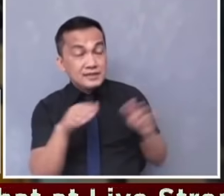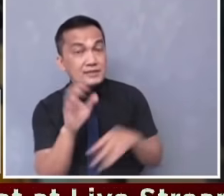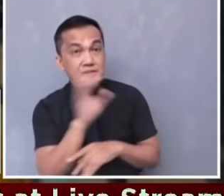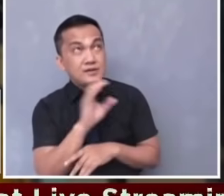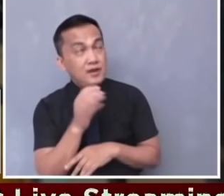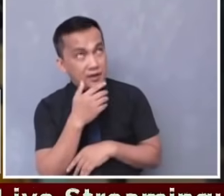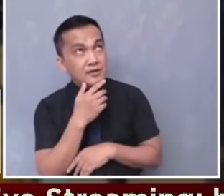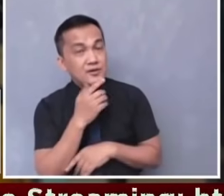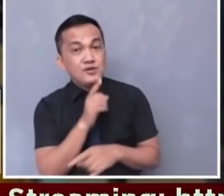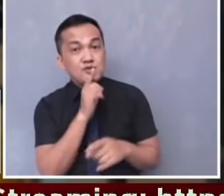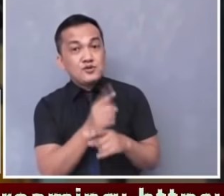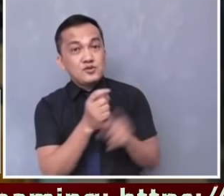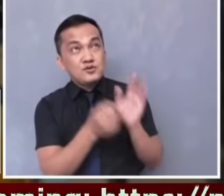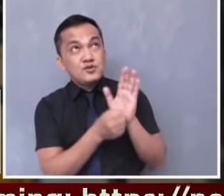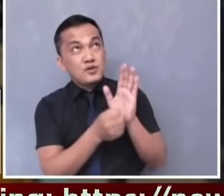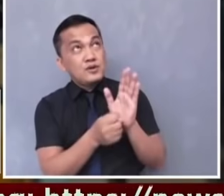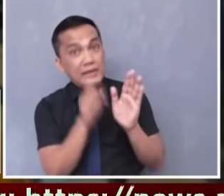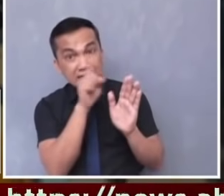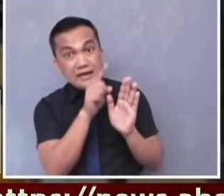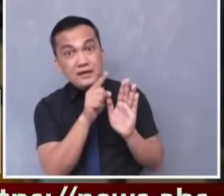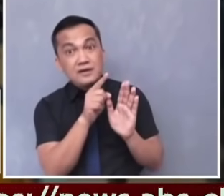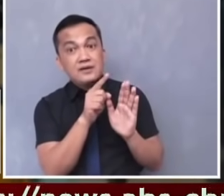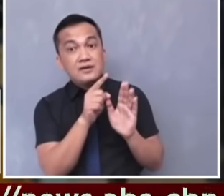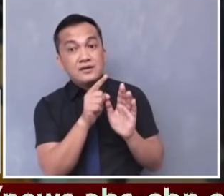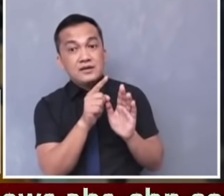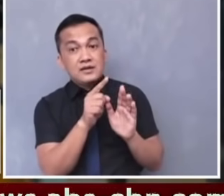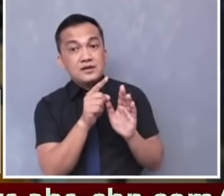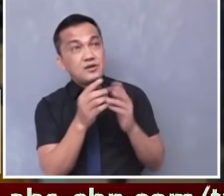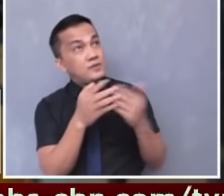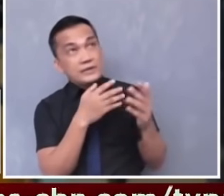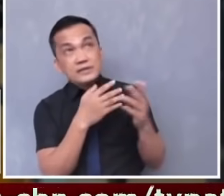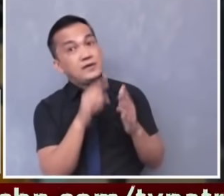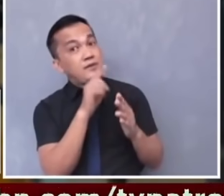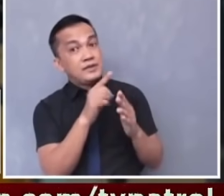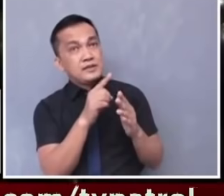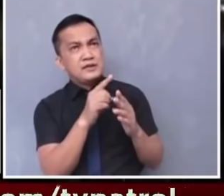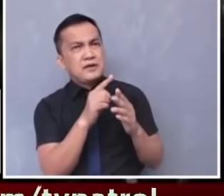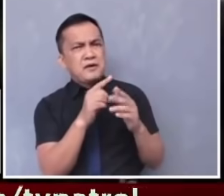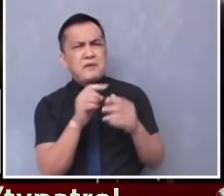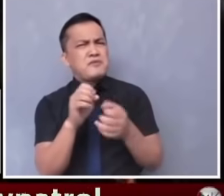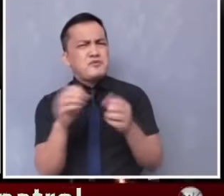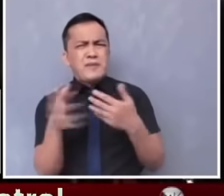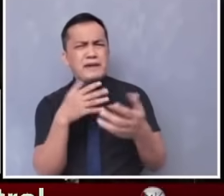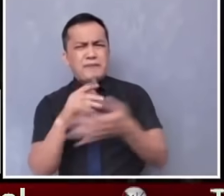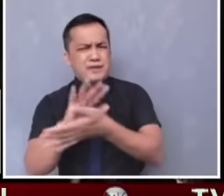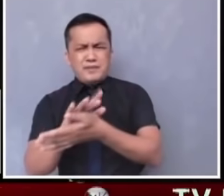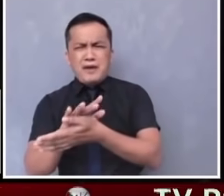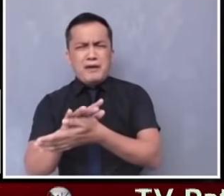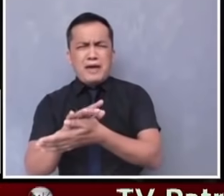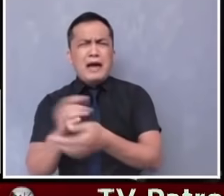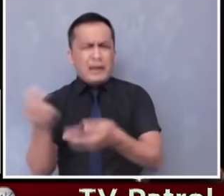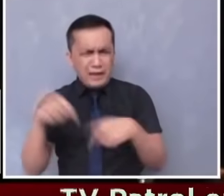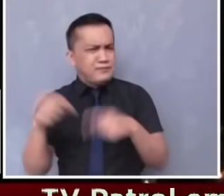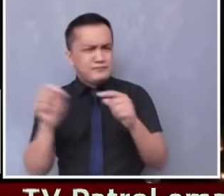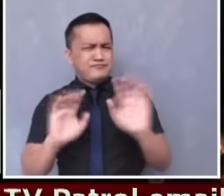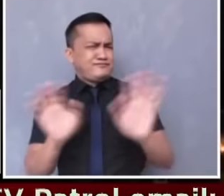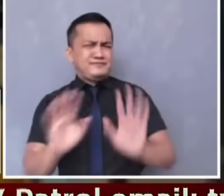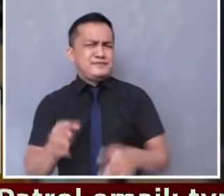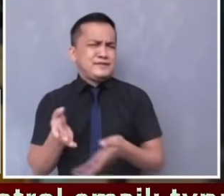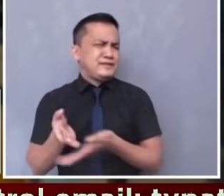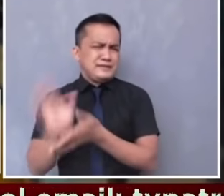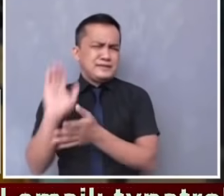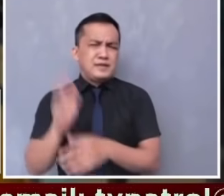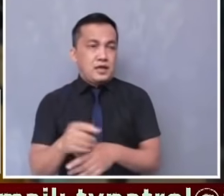simbolo na kung saan ay talagang kahit na anong pandemya, ilang pandemya pa ang dumating. Ang simbolo ng Christmas tree ito ay siyang